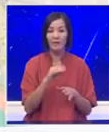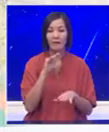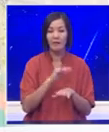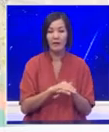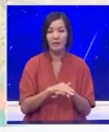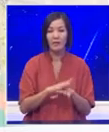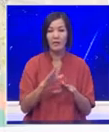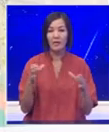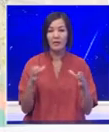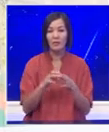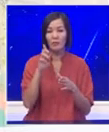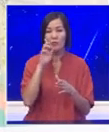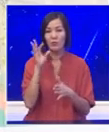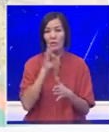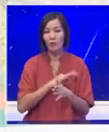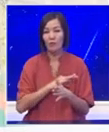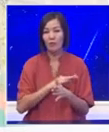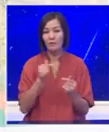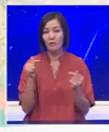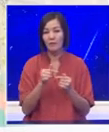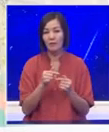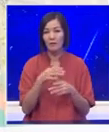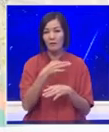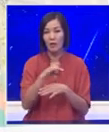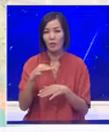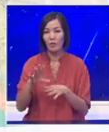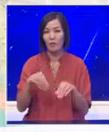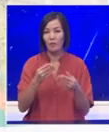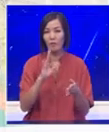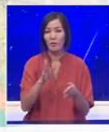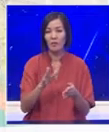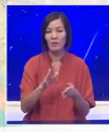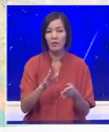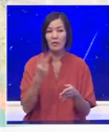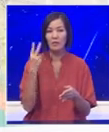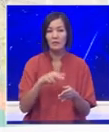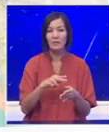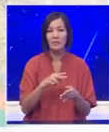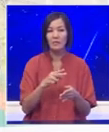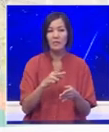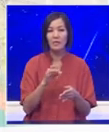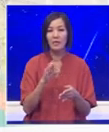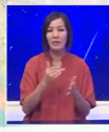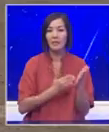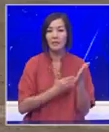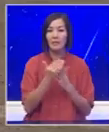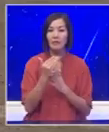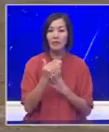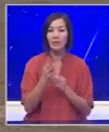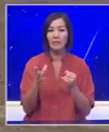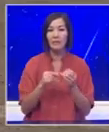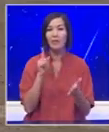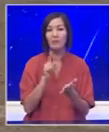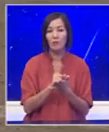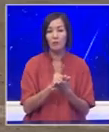департамент государственных доходов в соответствующих районов для 20-ти кратного повыше земельного налога стоит